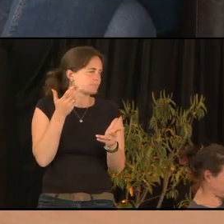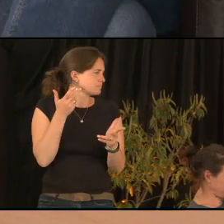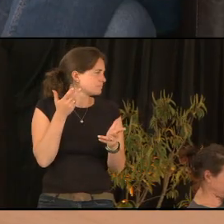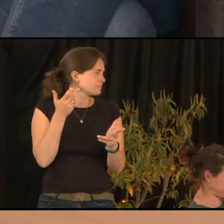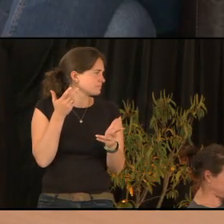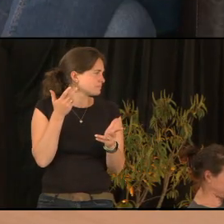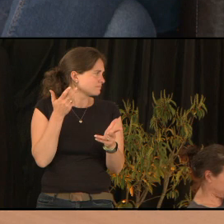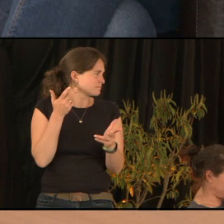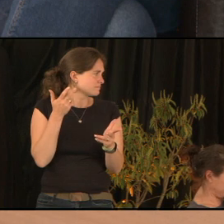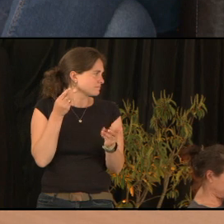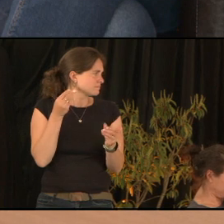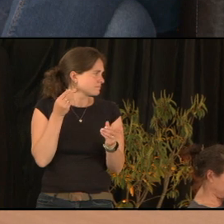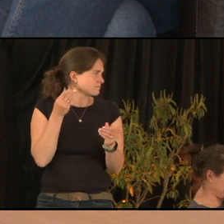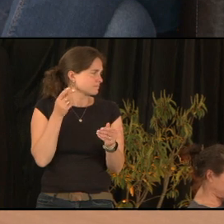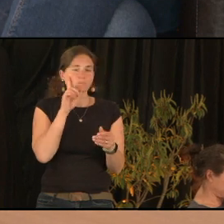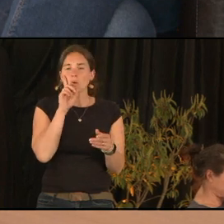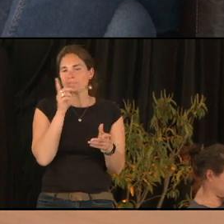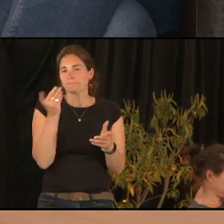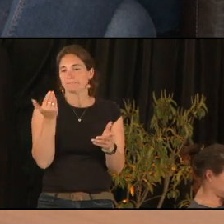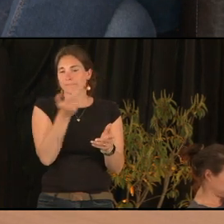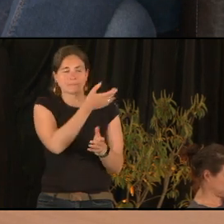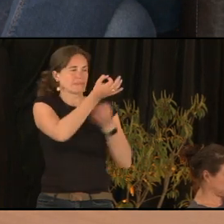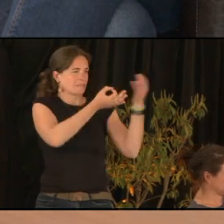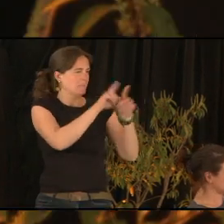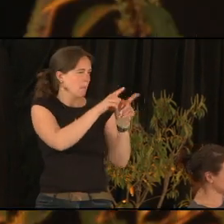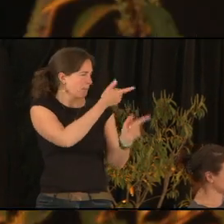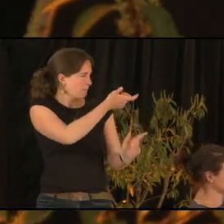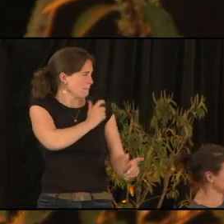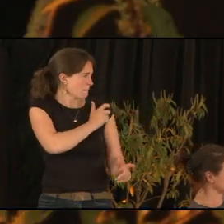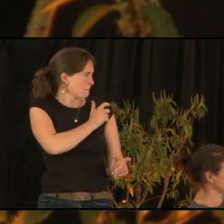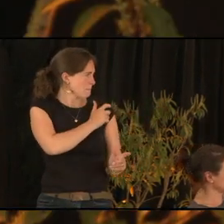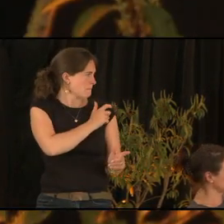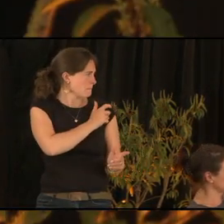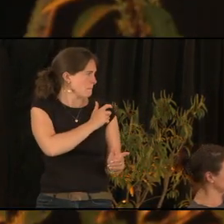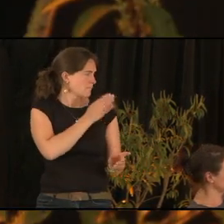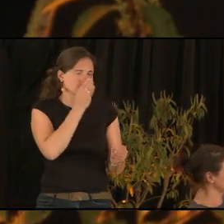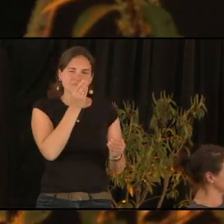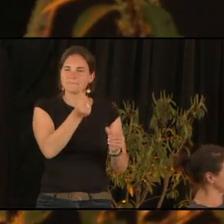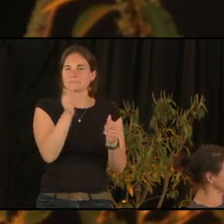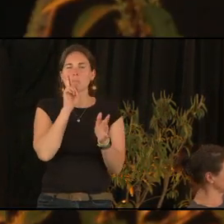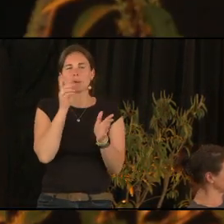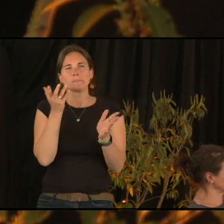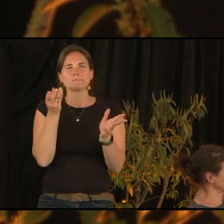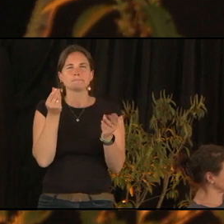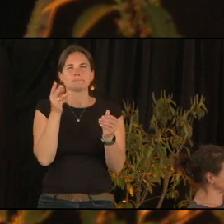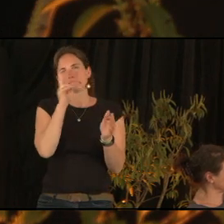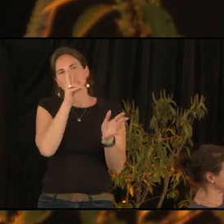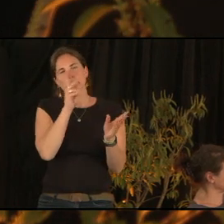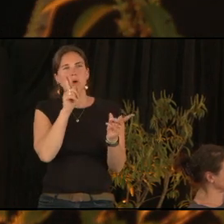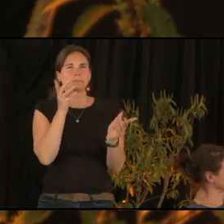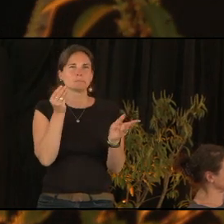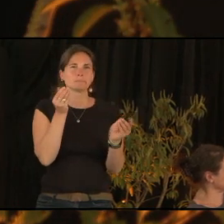trois livres. Caroline l'a dit, et puis c'est ce gosse qui est le déclencheur de la